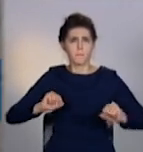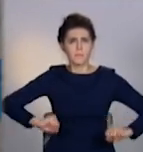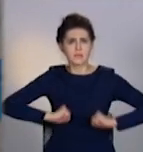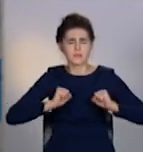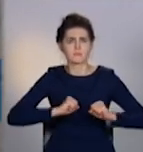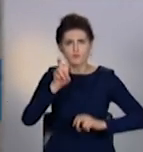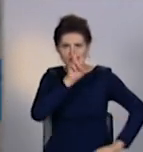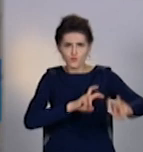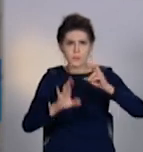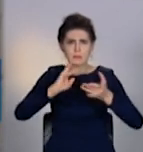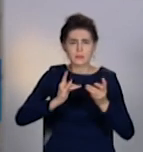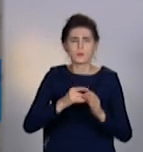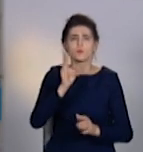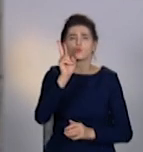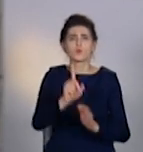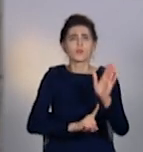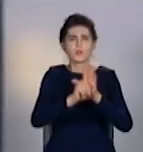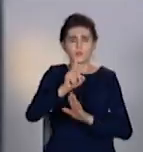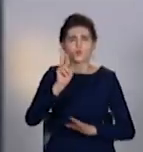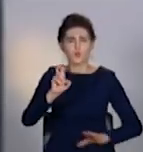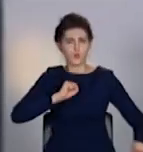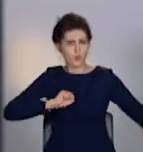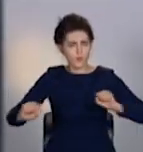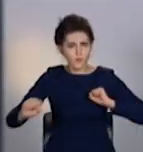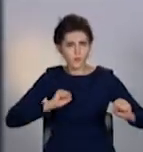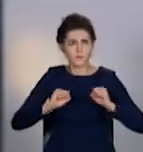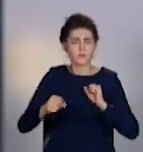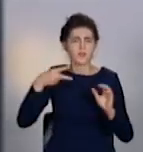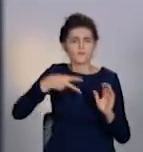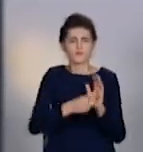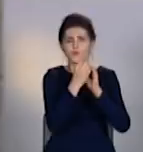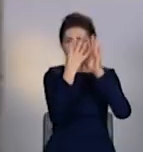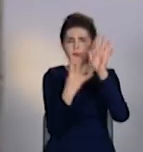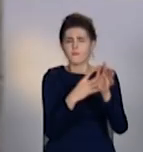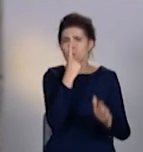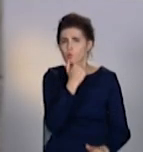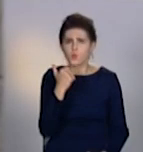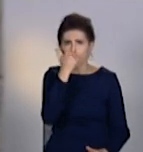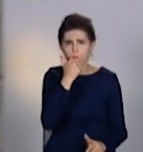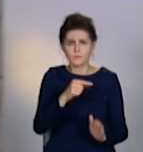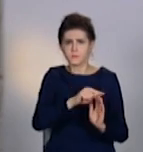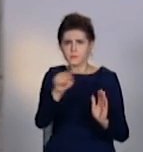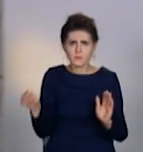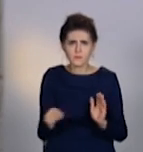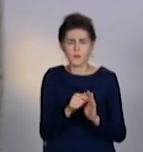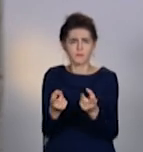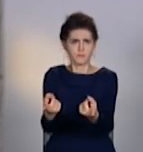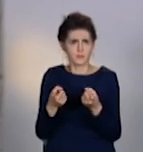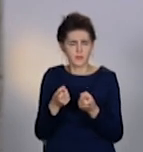закладника до організатора цієї схеми. Протягом 2019 року до кримінальної відповідальності притягнуто